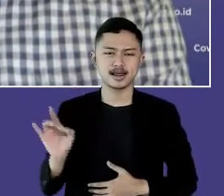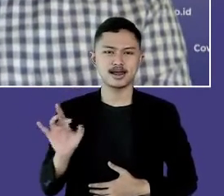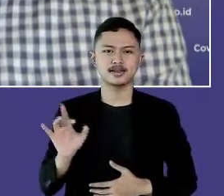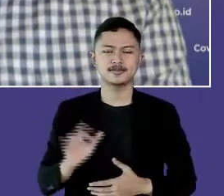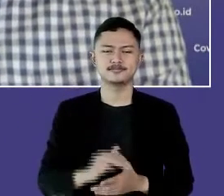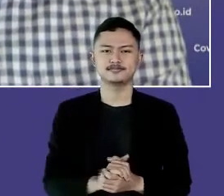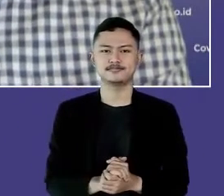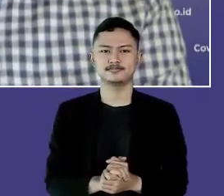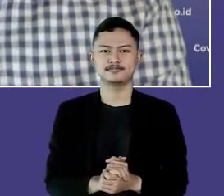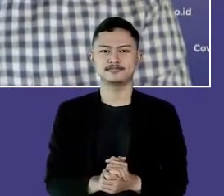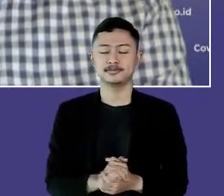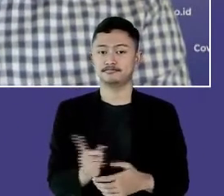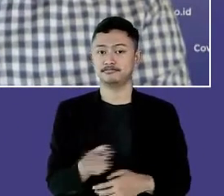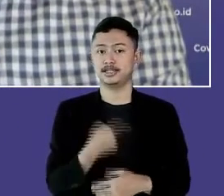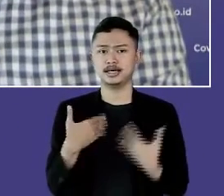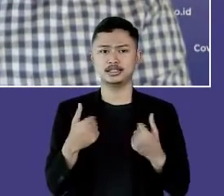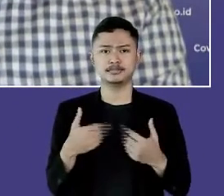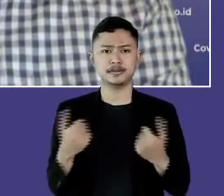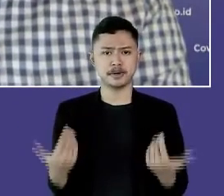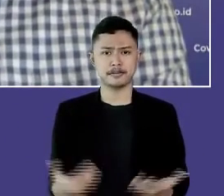kita persiapkan?